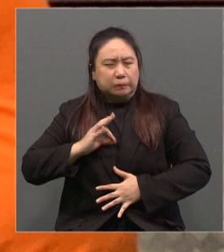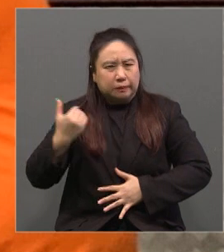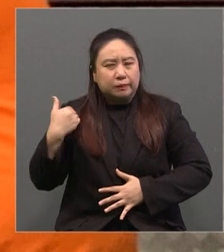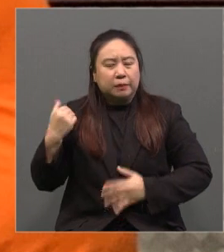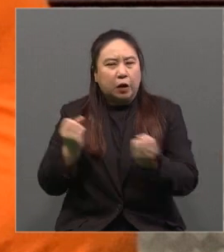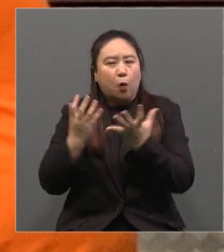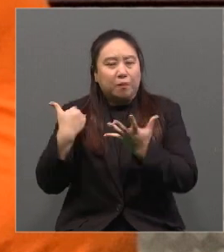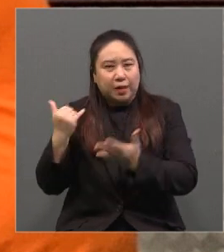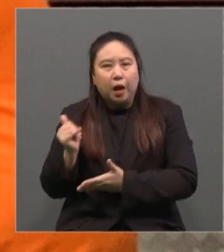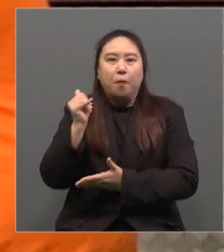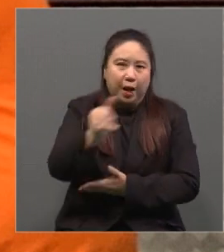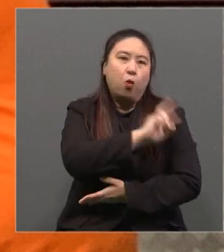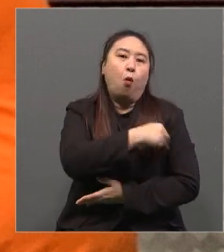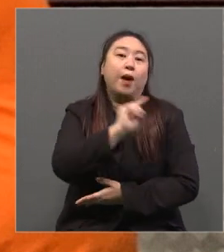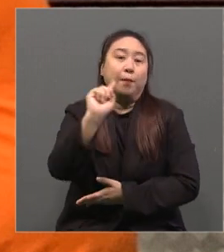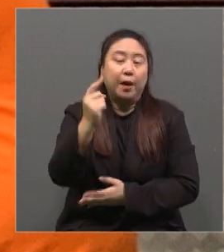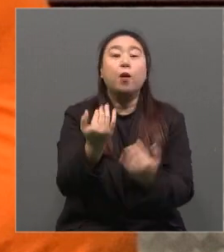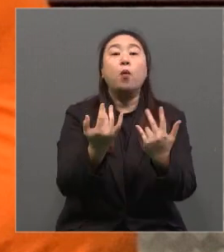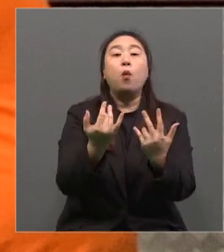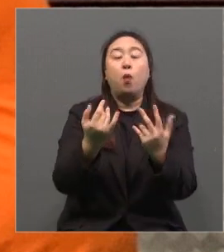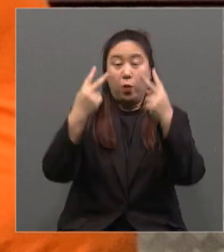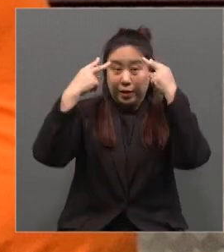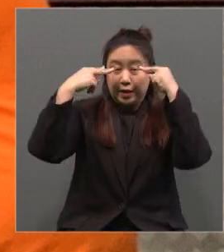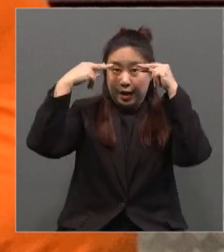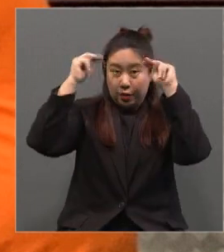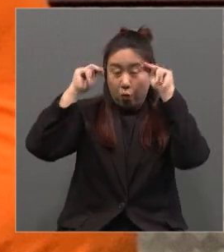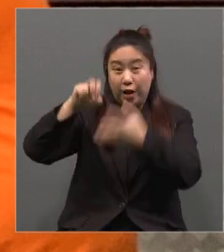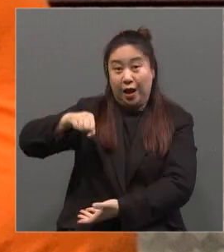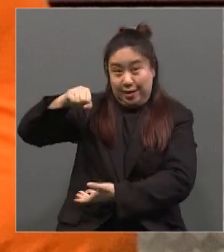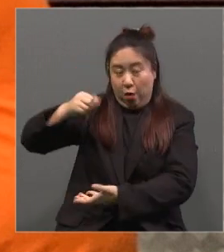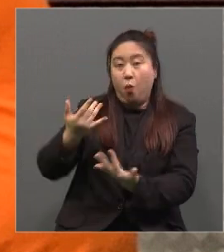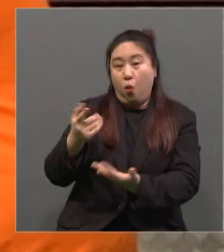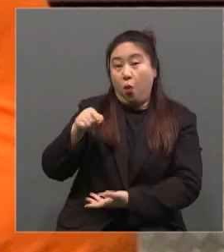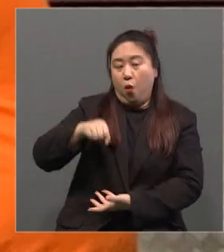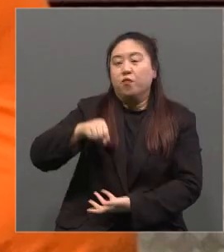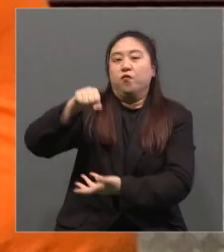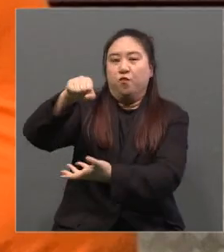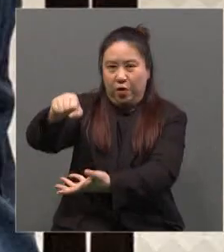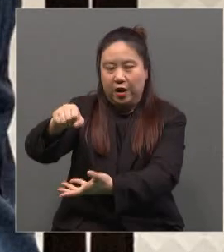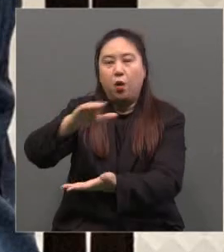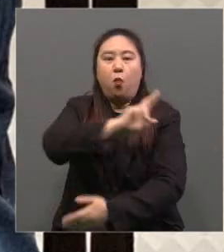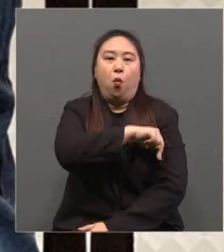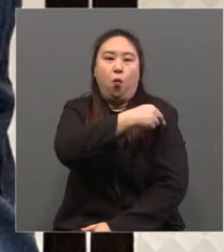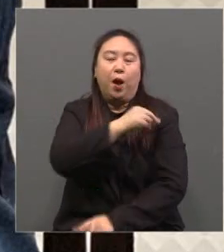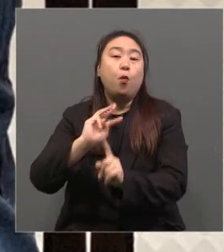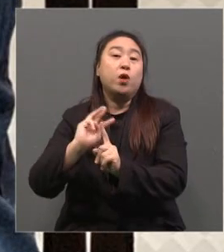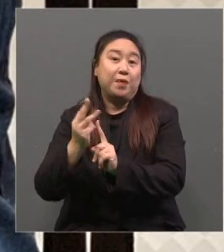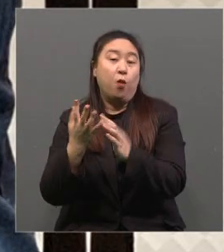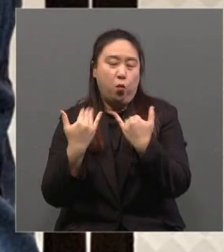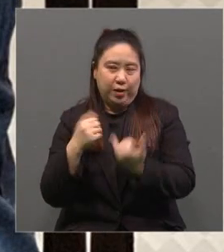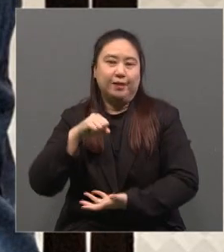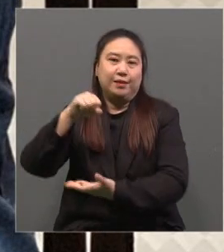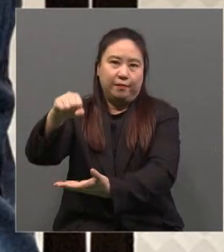ดยผู้แทนนายกรัฐมนตรีก็จะนำกระเช้าของท่านนายกเข้าเยี่ยมให้กำลังใจน้องนักเรียนคนนี้ที่โรงพยาบาลวชิรพยาบาลในวันนี้